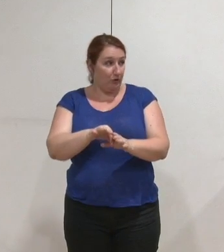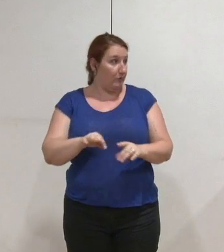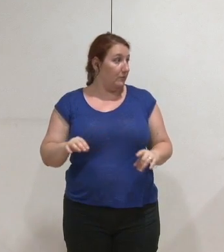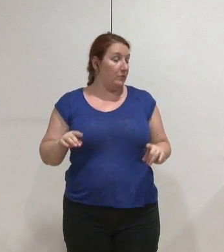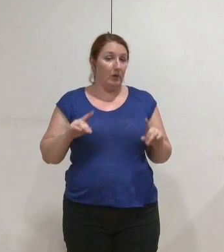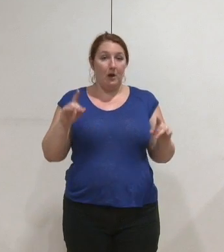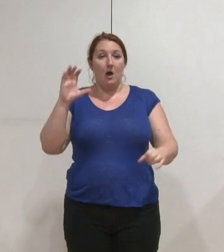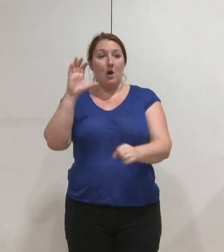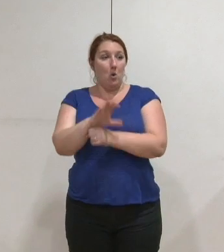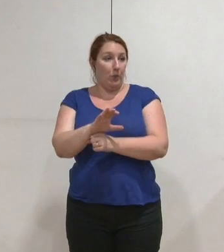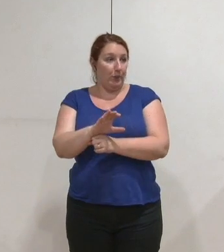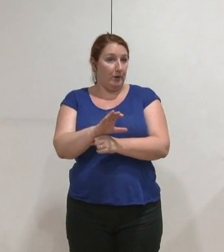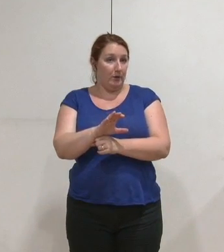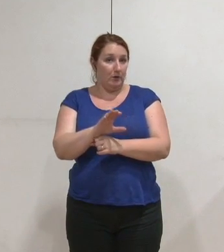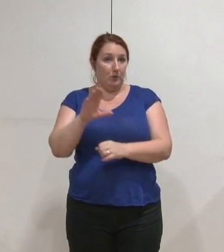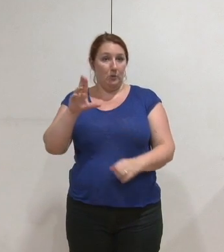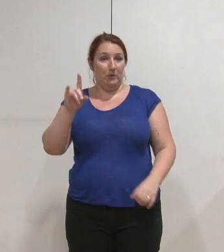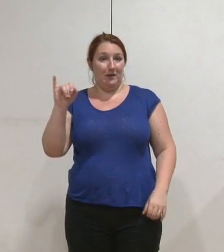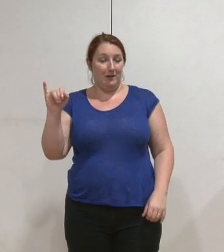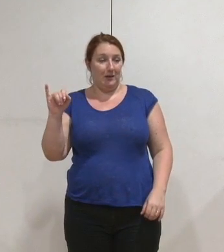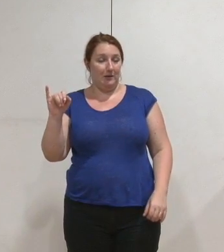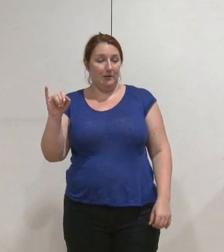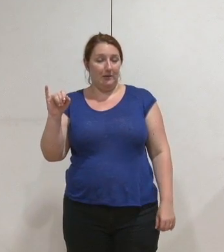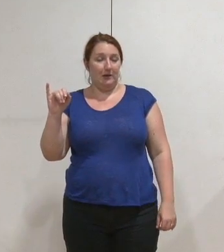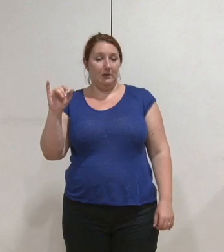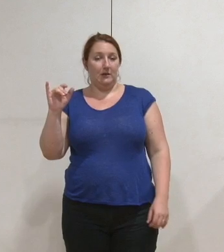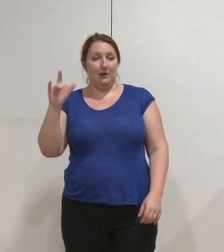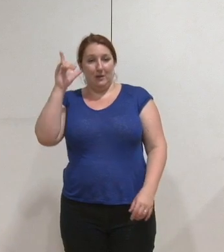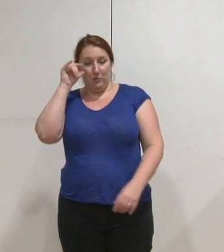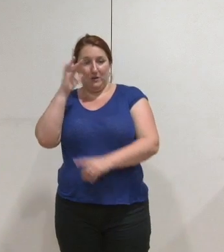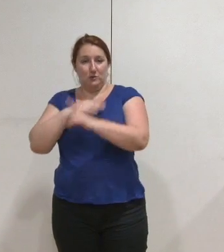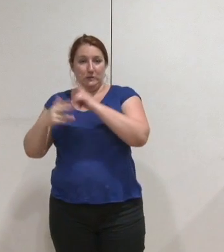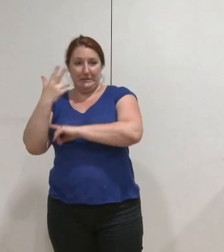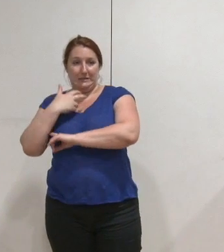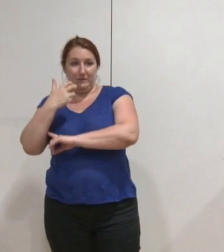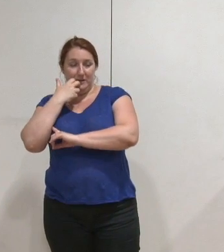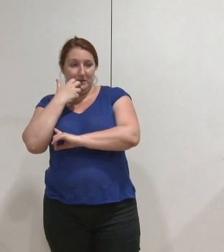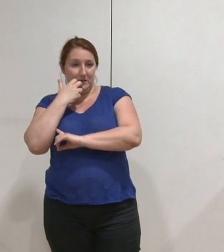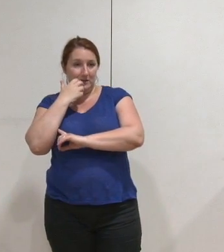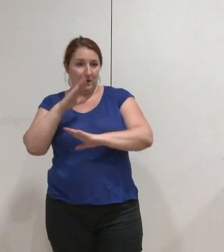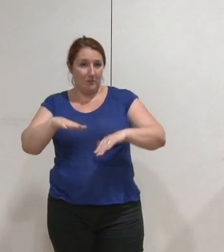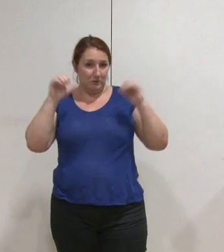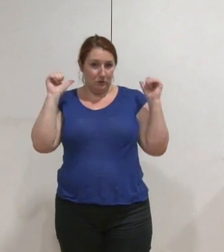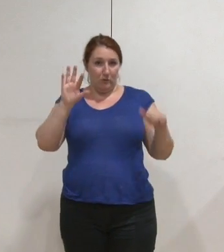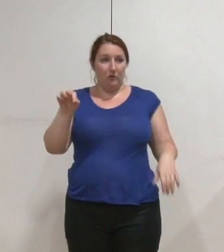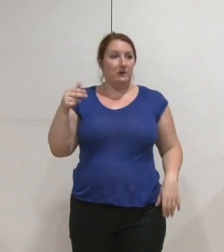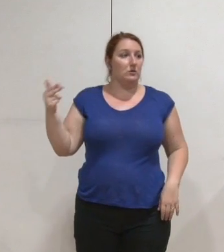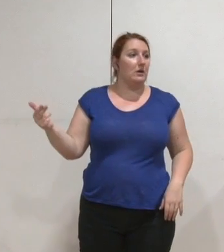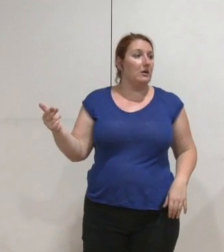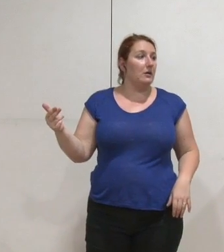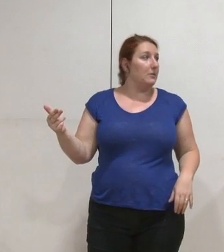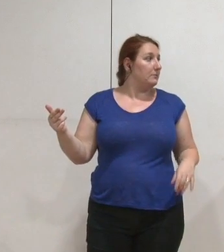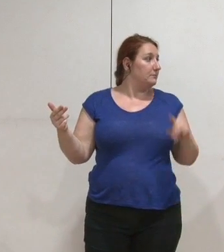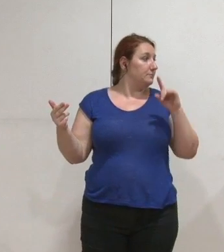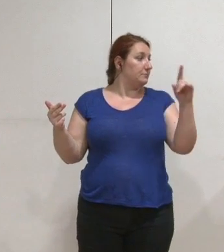alors contre udi républicain société civile abstention Front National